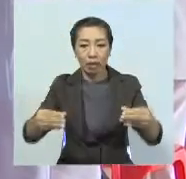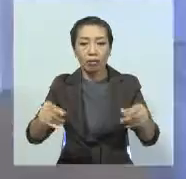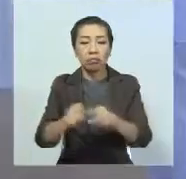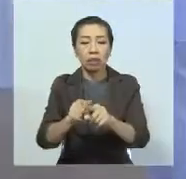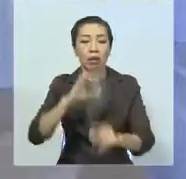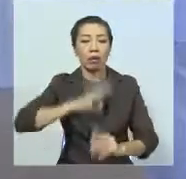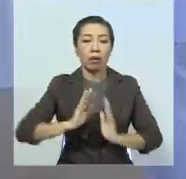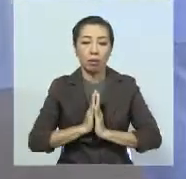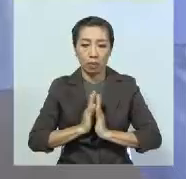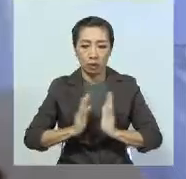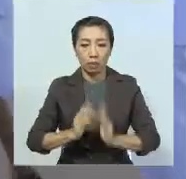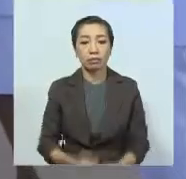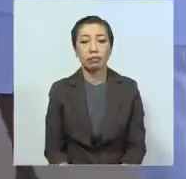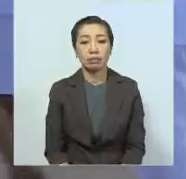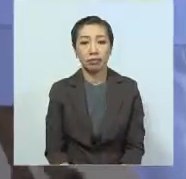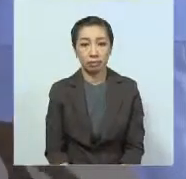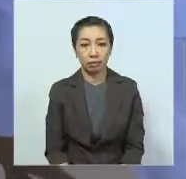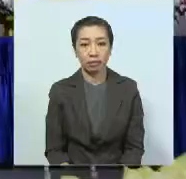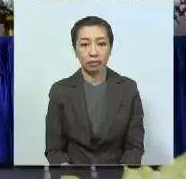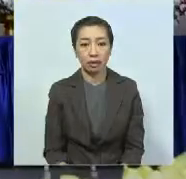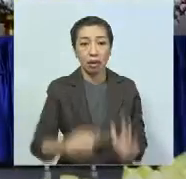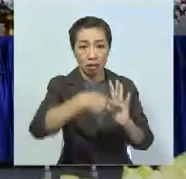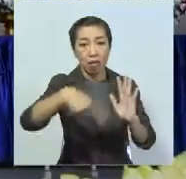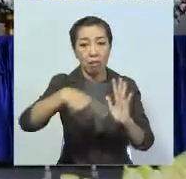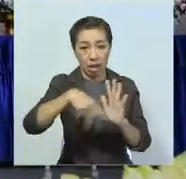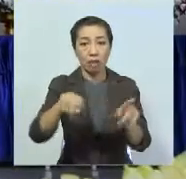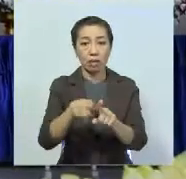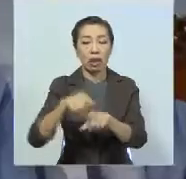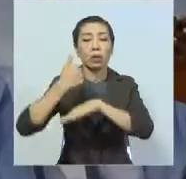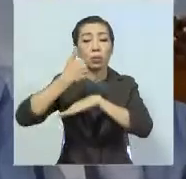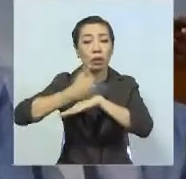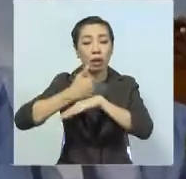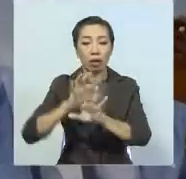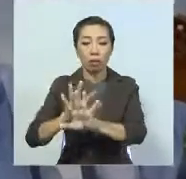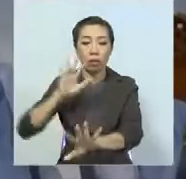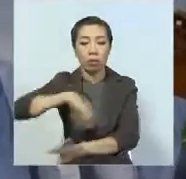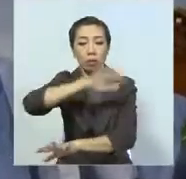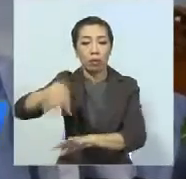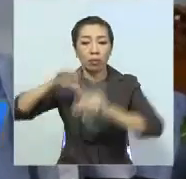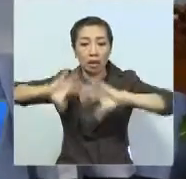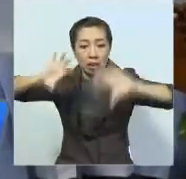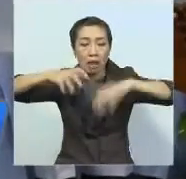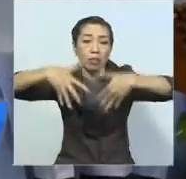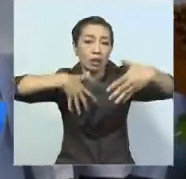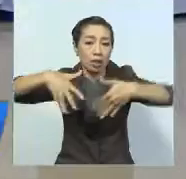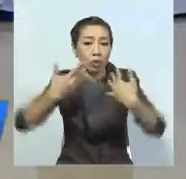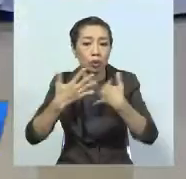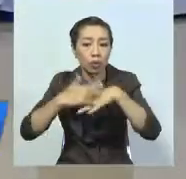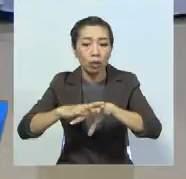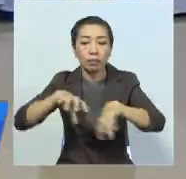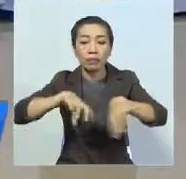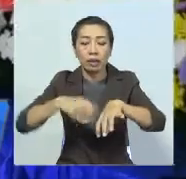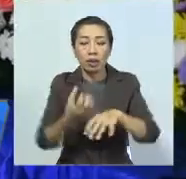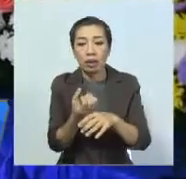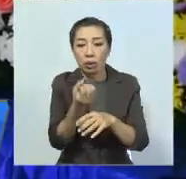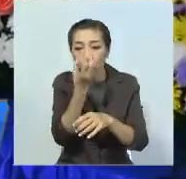ลักษณ์เช่นเดียวกับที่จังหวัดแพร่ค่ะผู้ว่าราชการจังหวัดแพร่นำคณะข้าราชการประชาชนทุกหมู่เหล่าประกอ